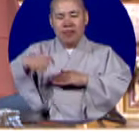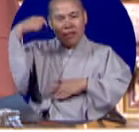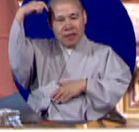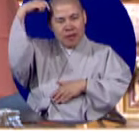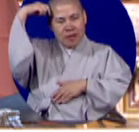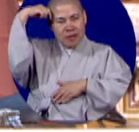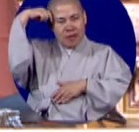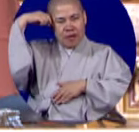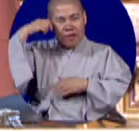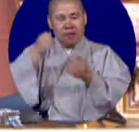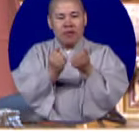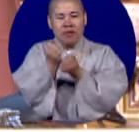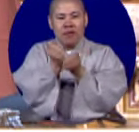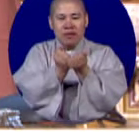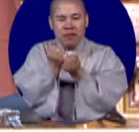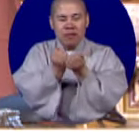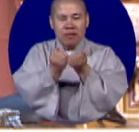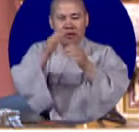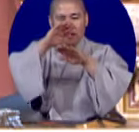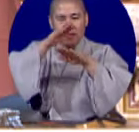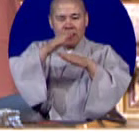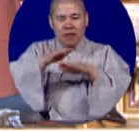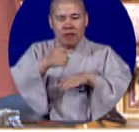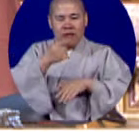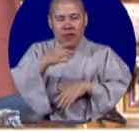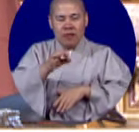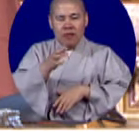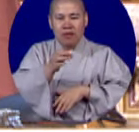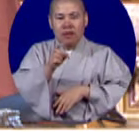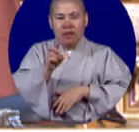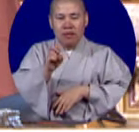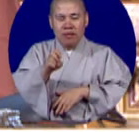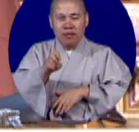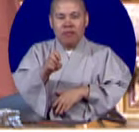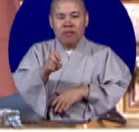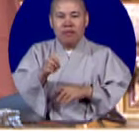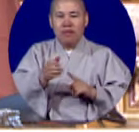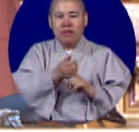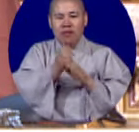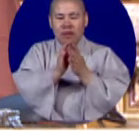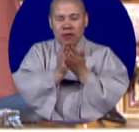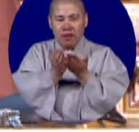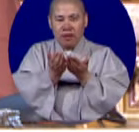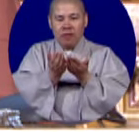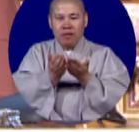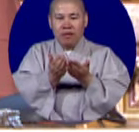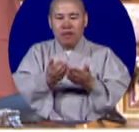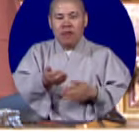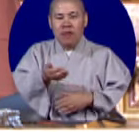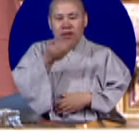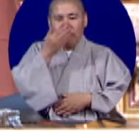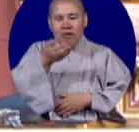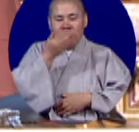느낌으로 설명한 내용이 능엄경 같은 데 있는데, 인욕이 뭐냐 하면, 우리가 음식을